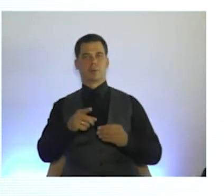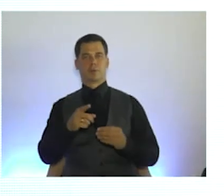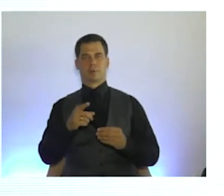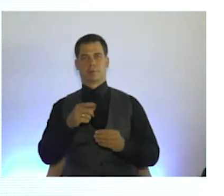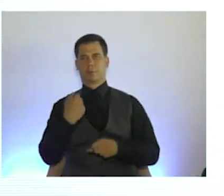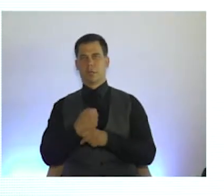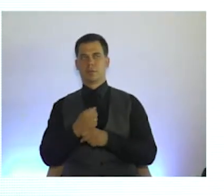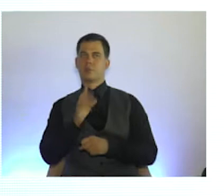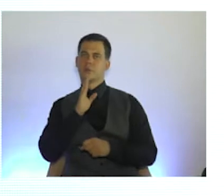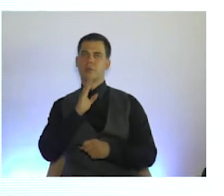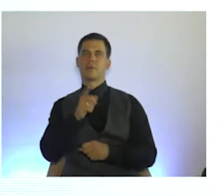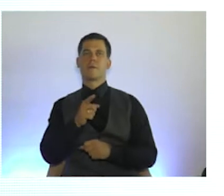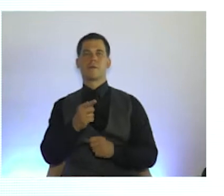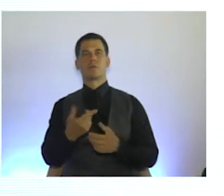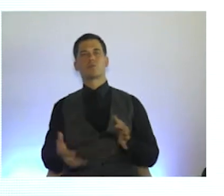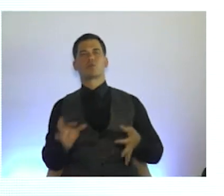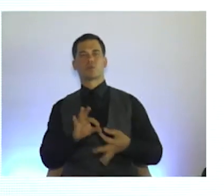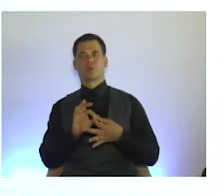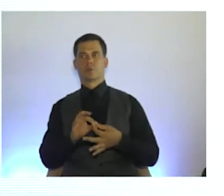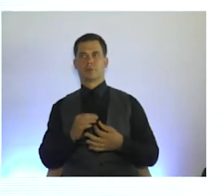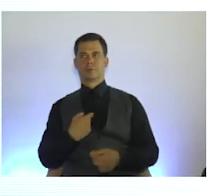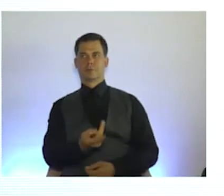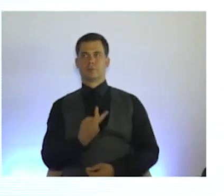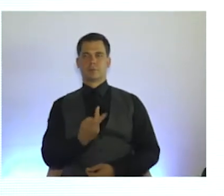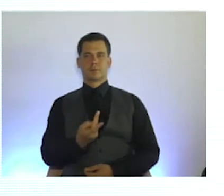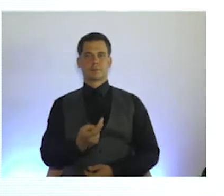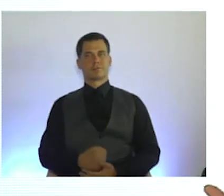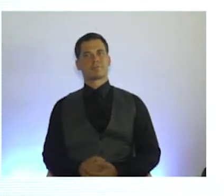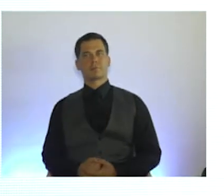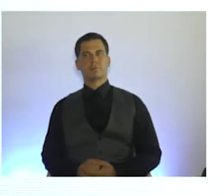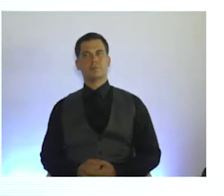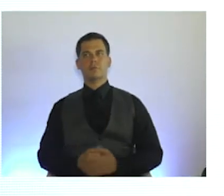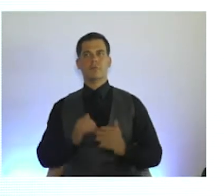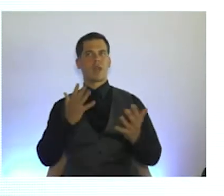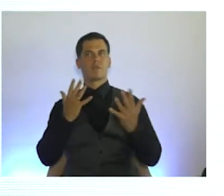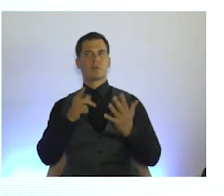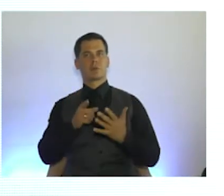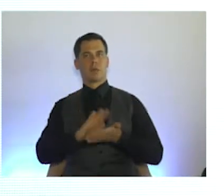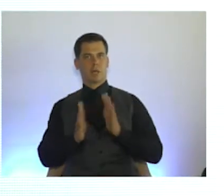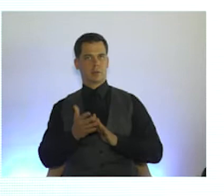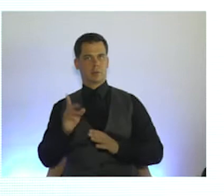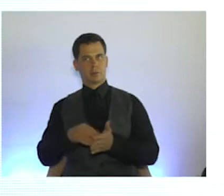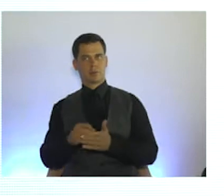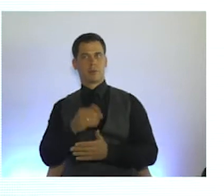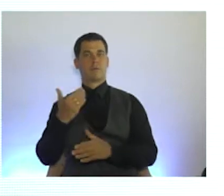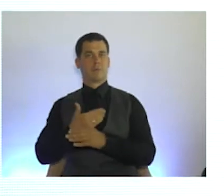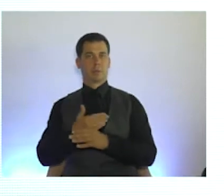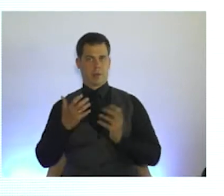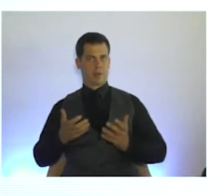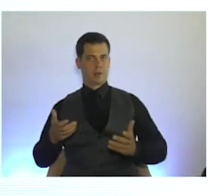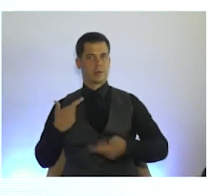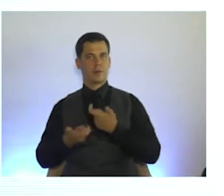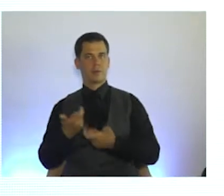taka forma jakby tego rozruchu własnej działalności gospodarczej. Ale jak ten rynek reaguje? Jak to jest? Czy przedsiębiorcy chętnie z tego korzystają